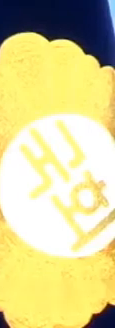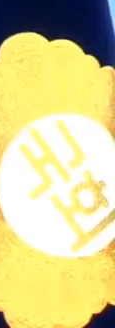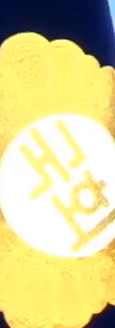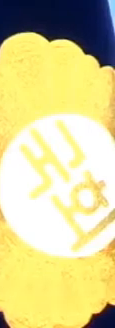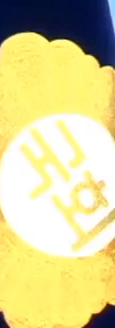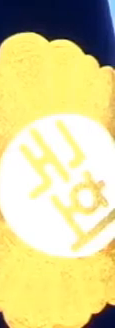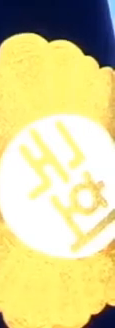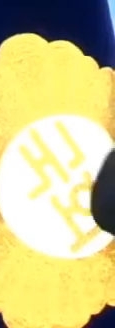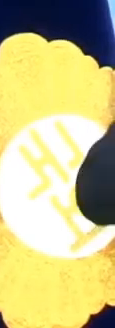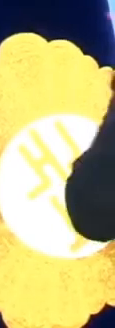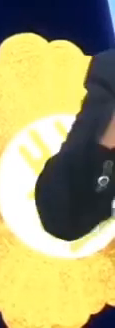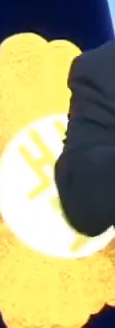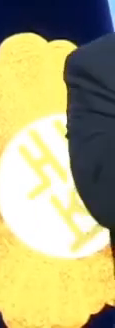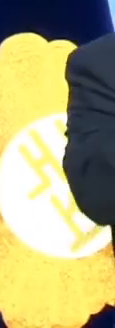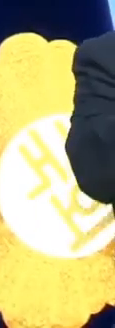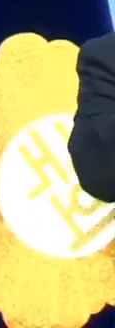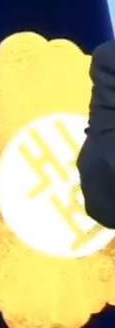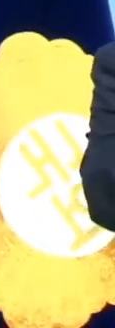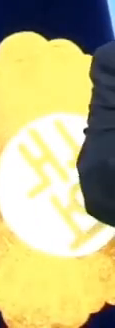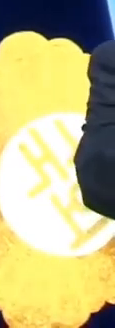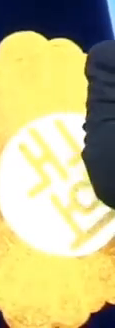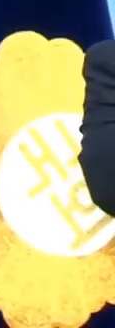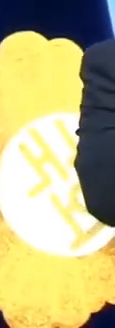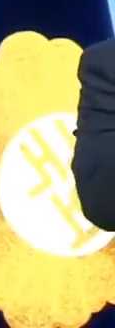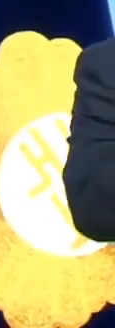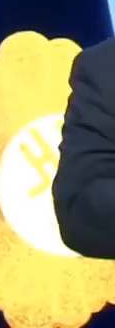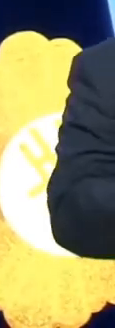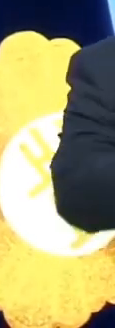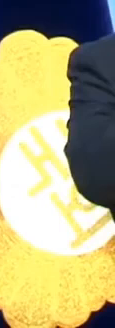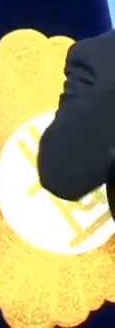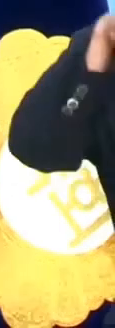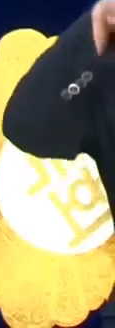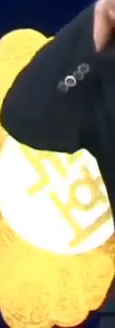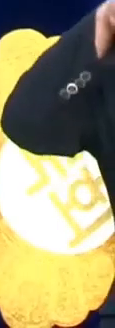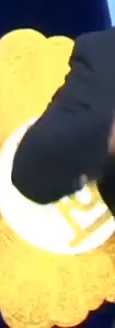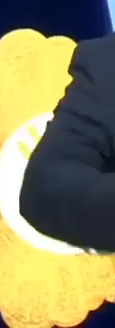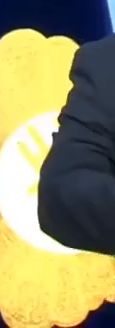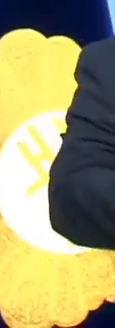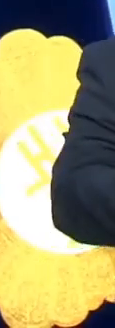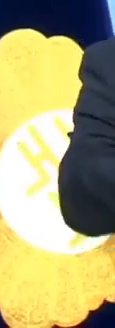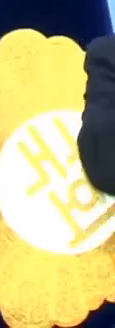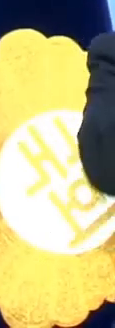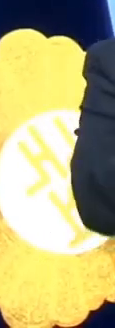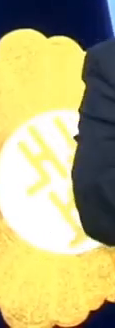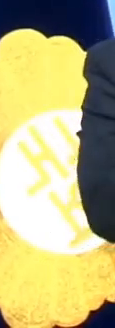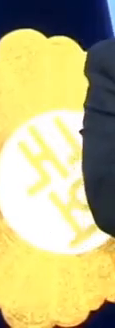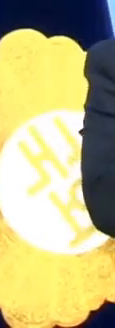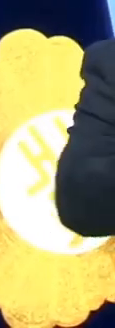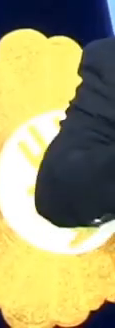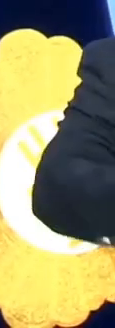국회사무처 공부해 거 아닙니다 팝을 둘째 쭉 정례브리핑 시작하겠습니다